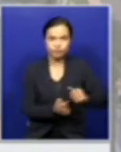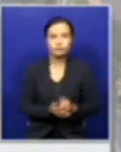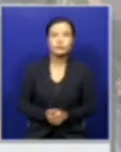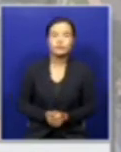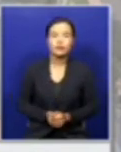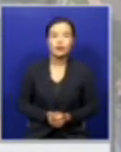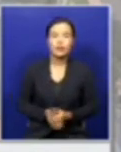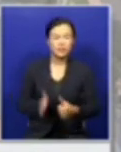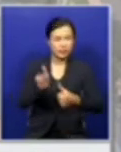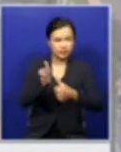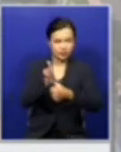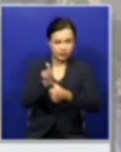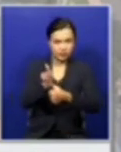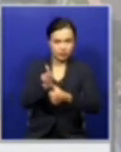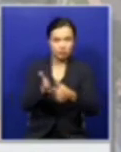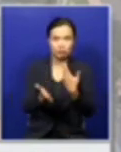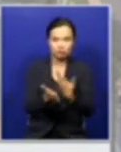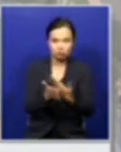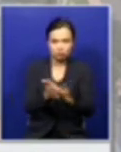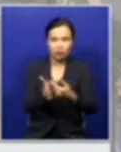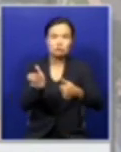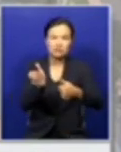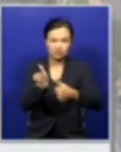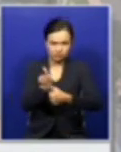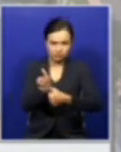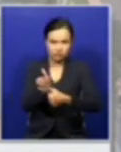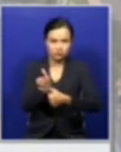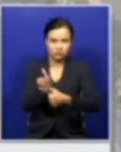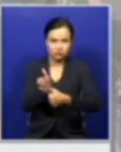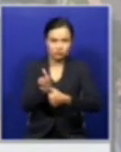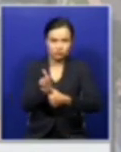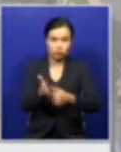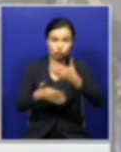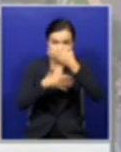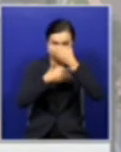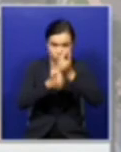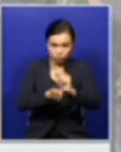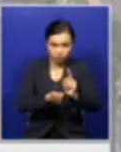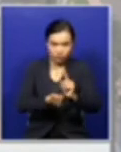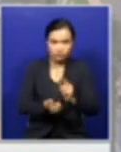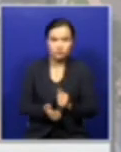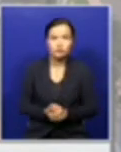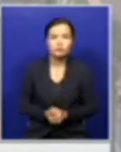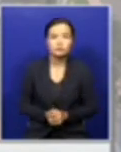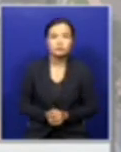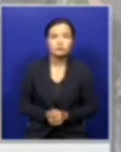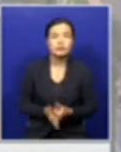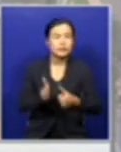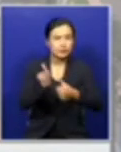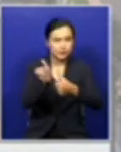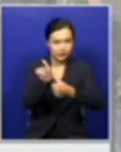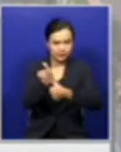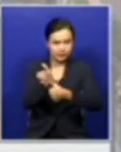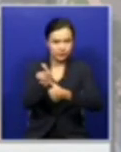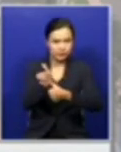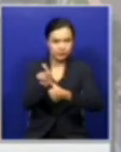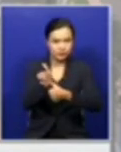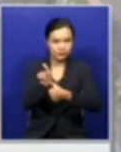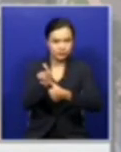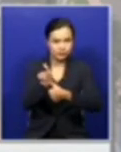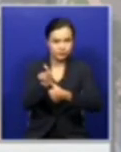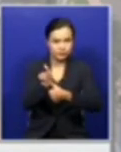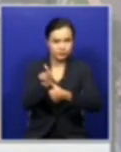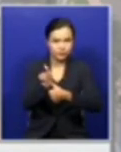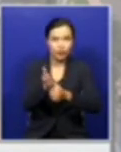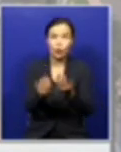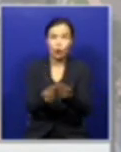เป็นหนี้สินนี่ท่านประธานมันมีที่น่าสนใจก็คือหนี้สินภาคครั